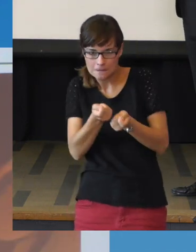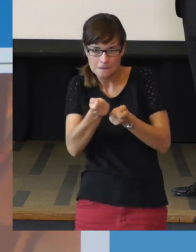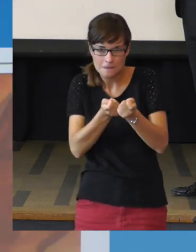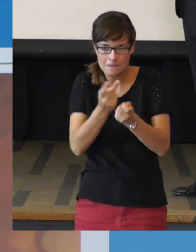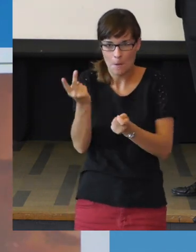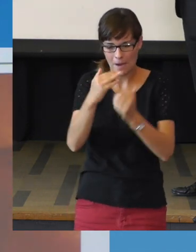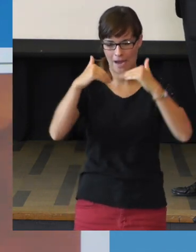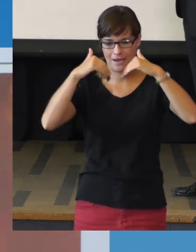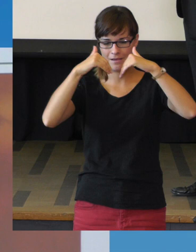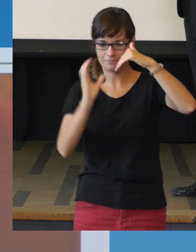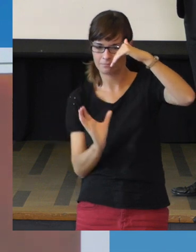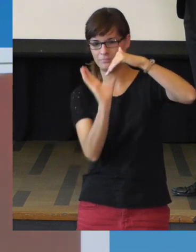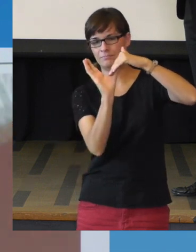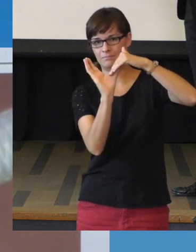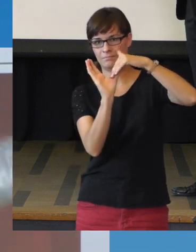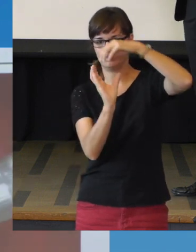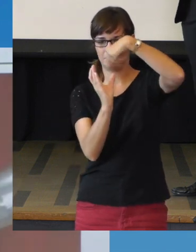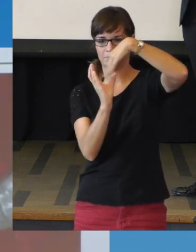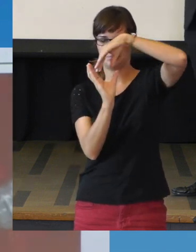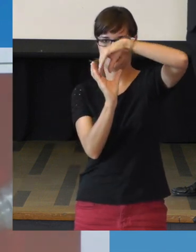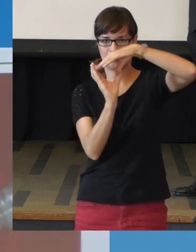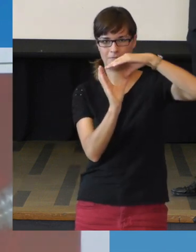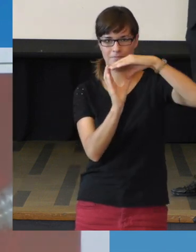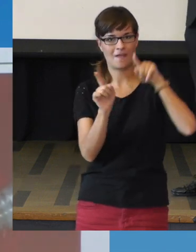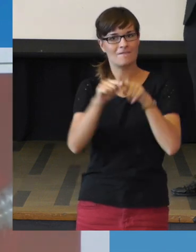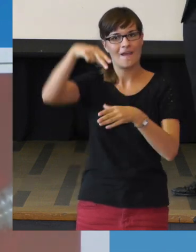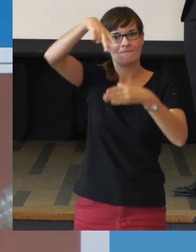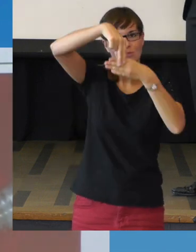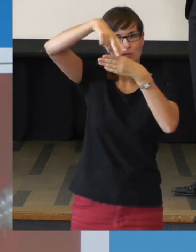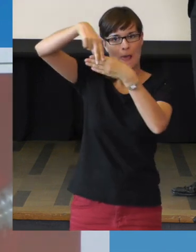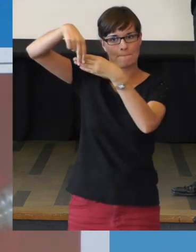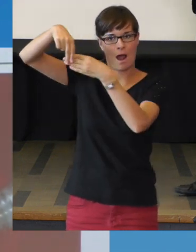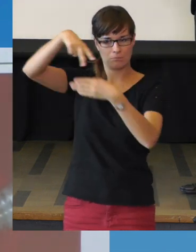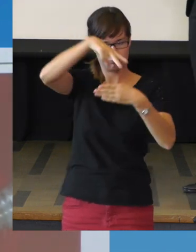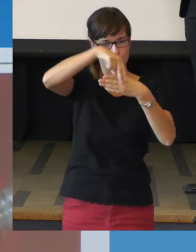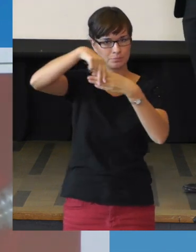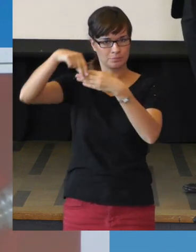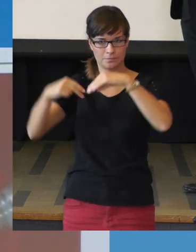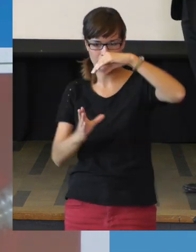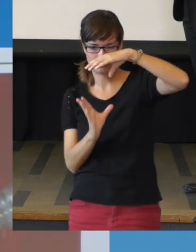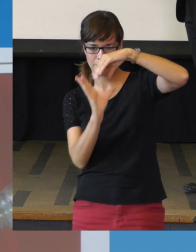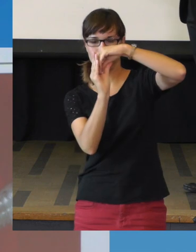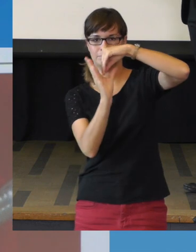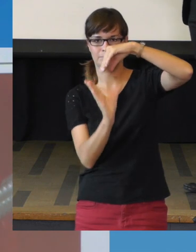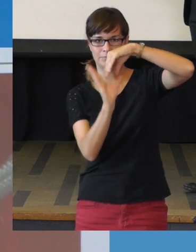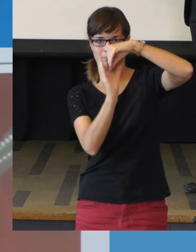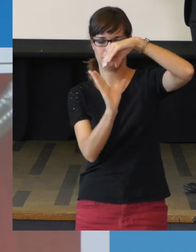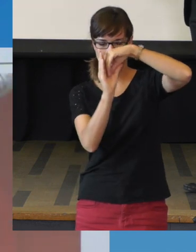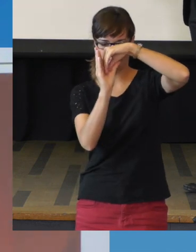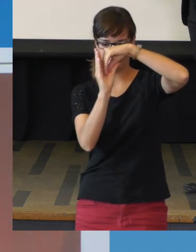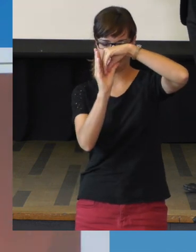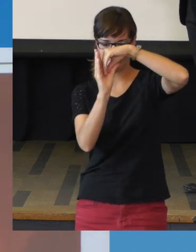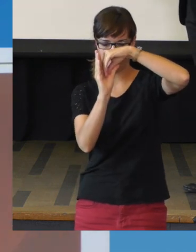der Klappe aufgefangen hat und dann letztlich wie mit einer Wäscherklammer das Ganze einfangen kann. Und wenn man das Ganze gemacht hat, kann man